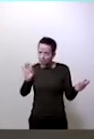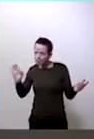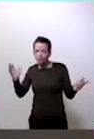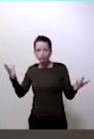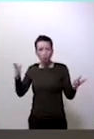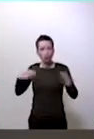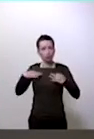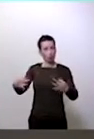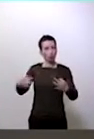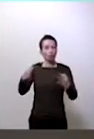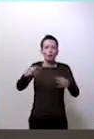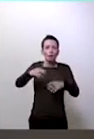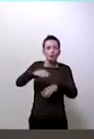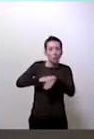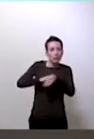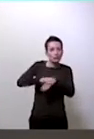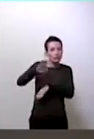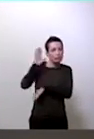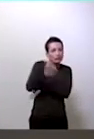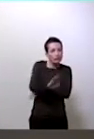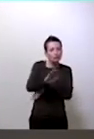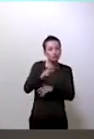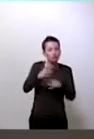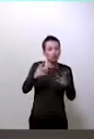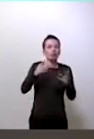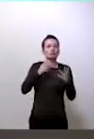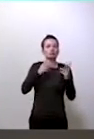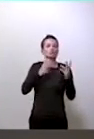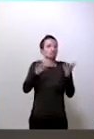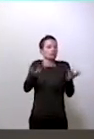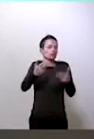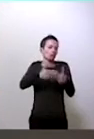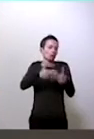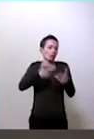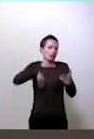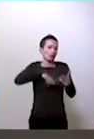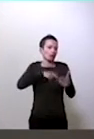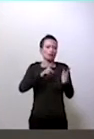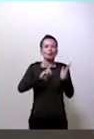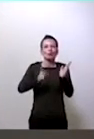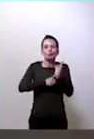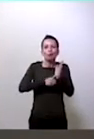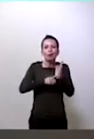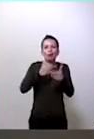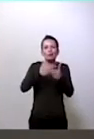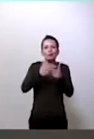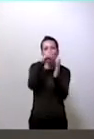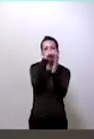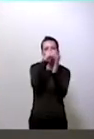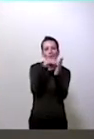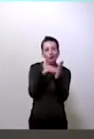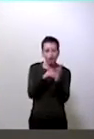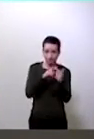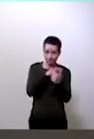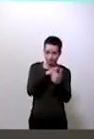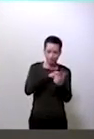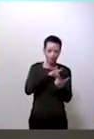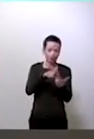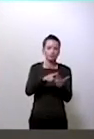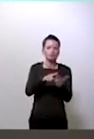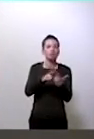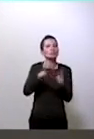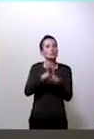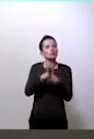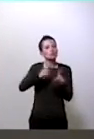et de logement en cours avant notre arrivée. C'est ce que nous avons appelé le droit d'inventaire. C'est la première. Deuxième, nous avons voulu